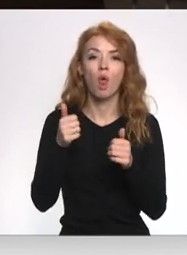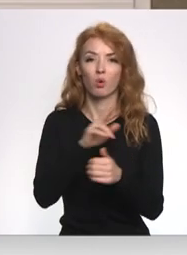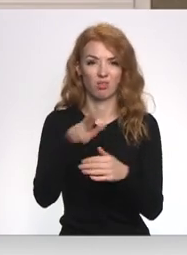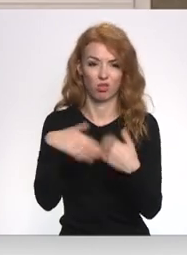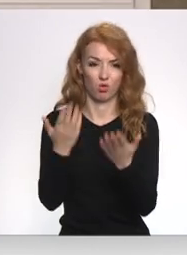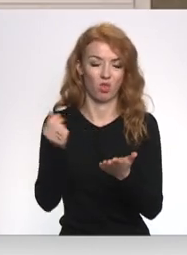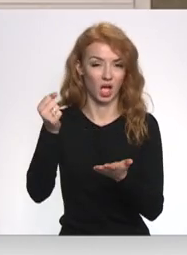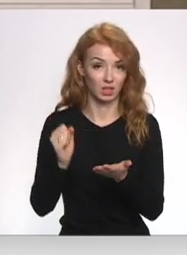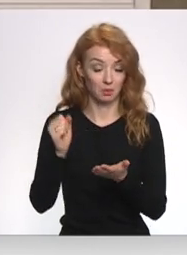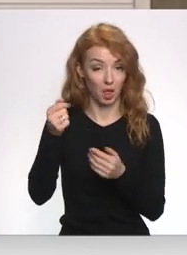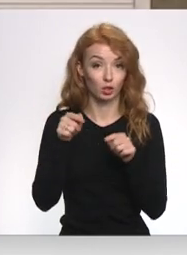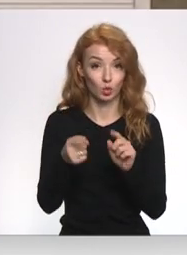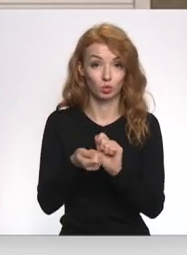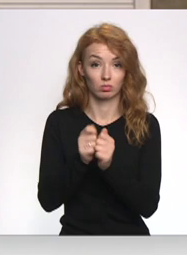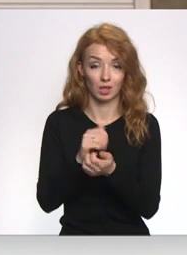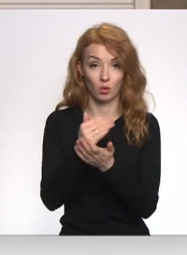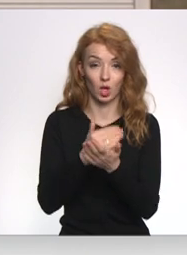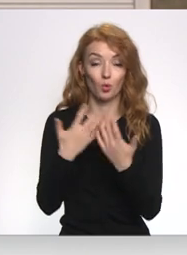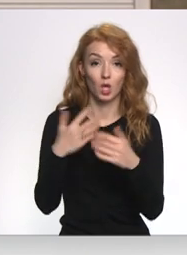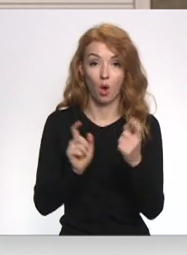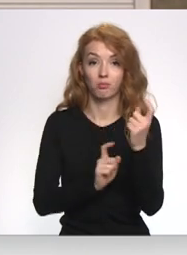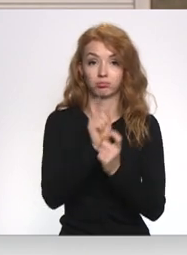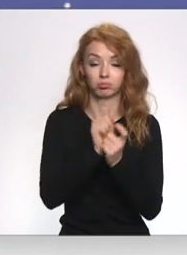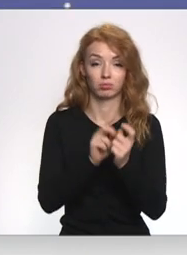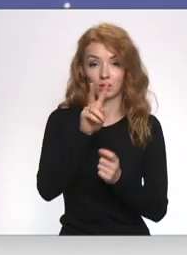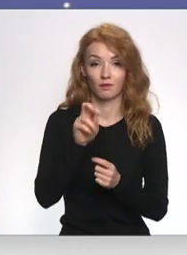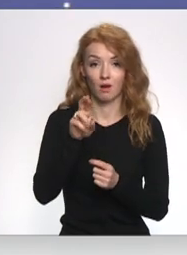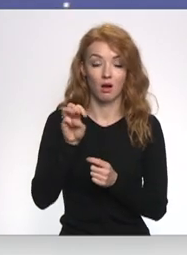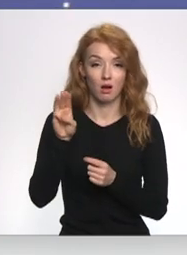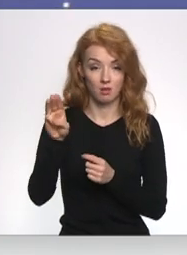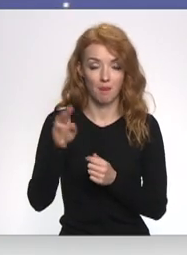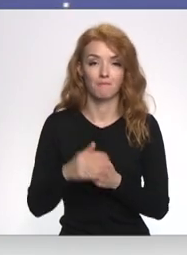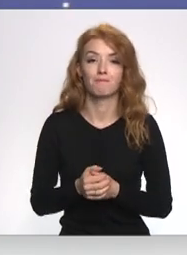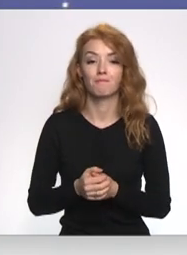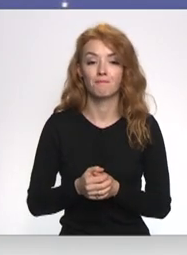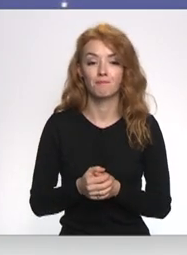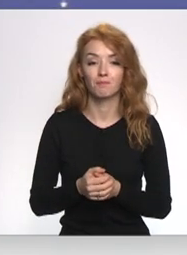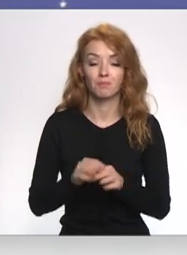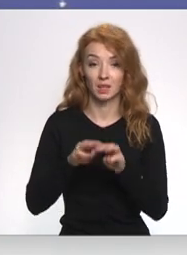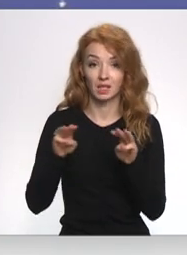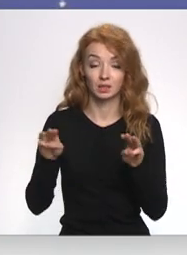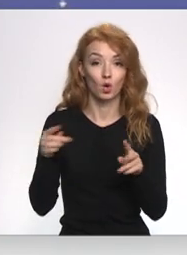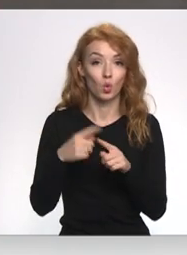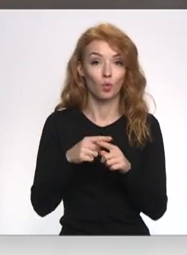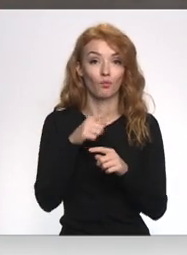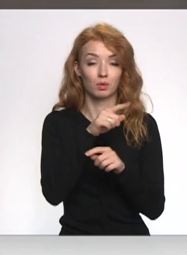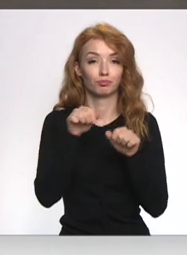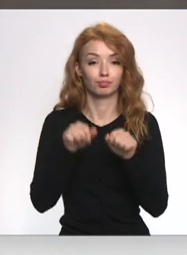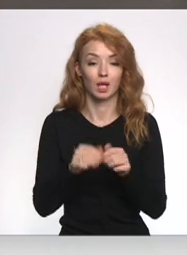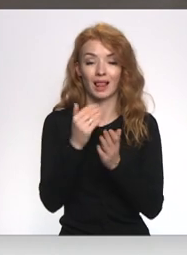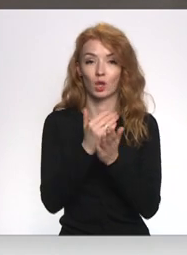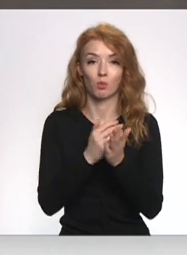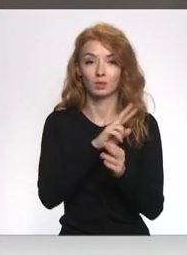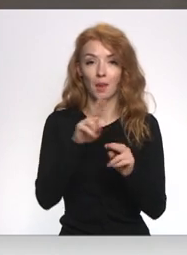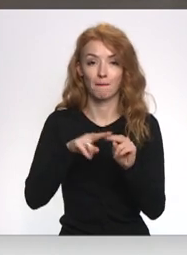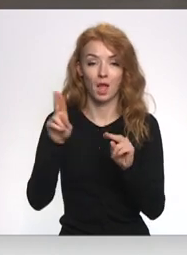nedod. Šos grozījumus vienreiz jau apstrīdējusi Vides aizsardzības un Reģionālās attīstības ministrija, uzsverot, ka likums